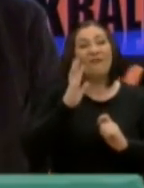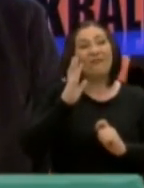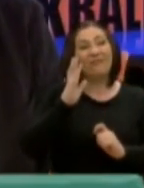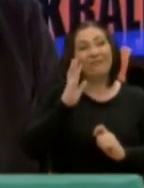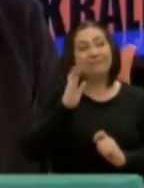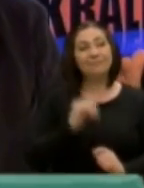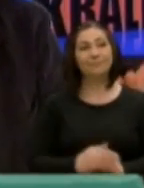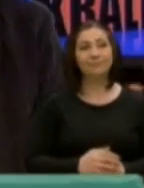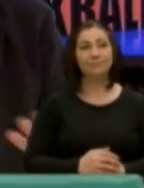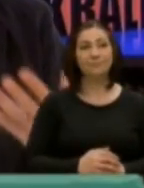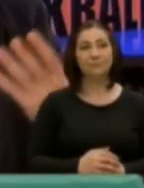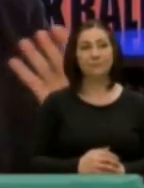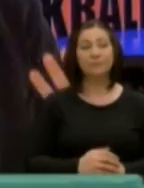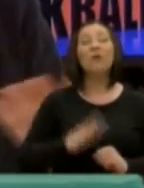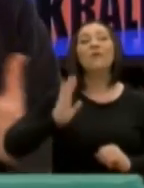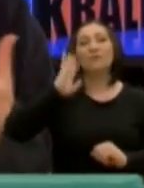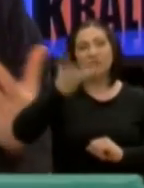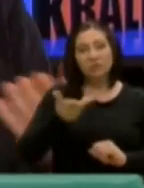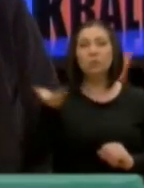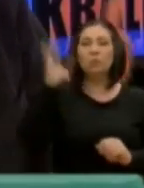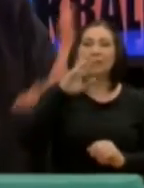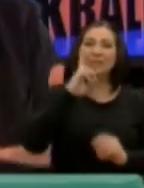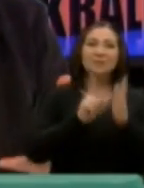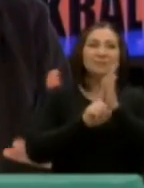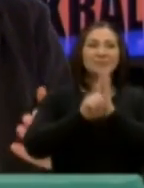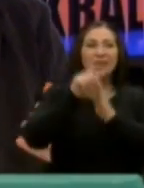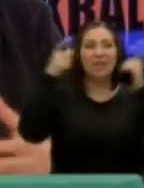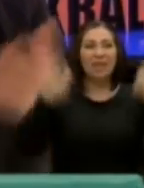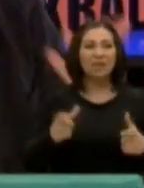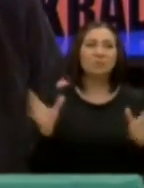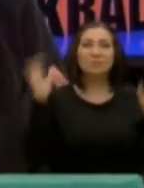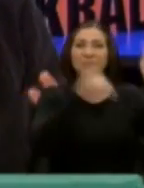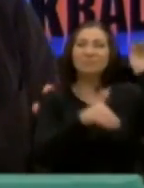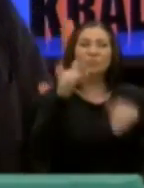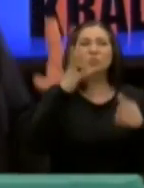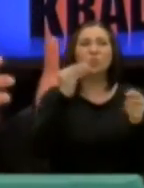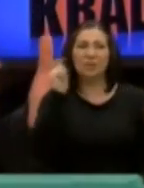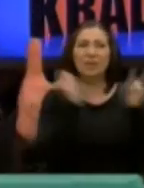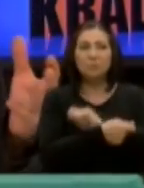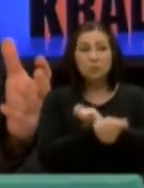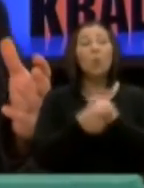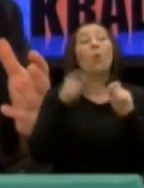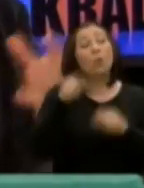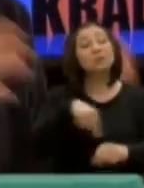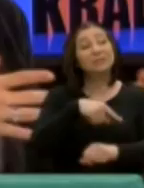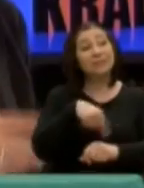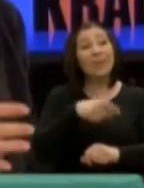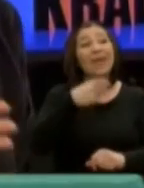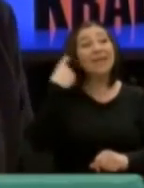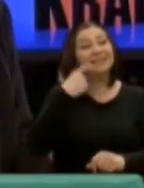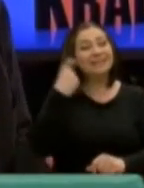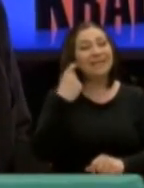hani sonradan gören, sonradan zengin olan insanın yerleşimiyle hakikaten değişiyor. O zaman